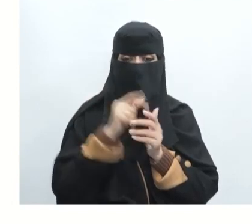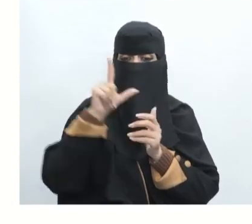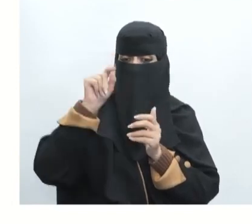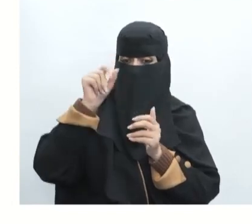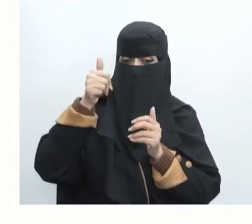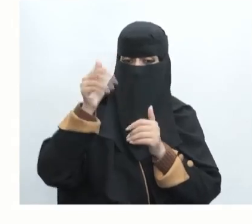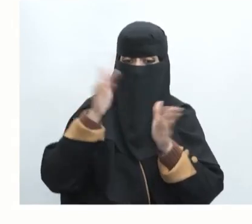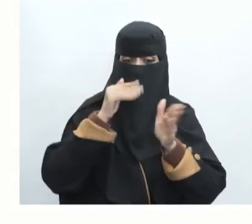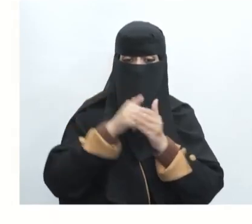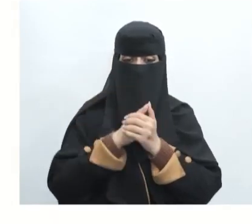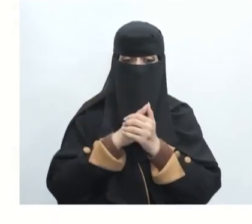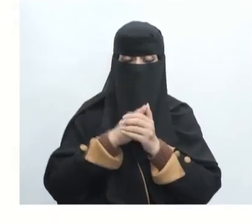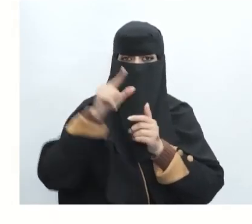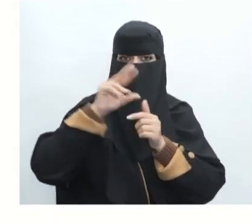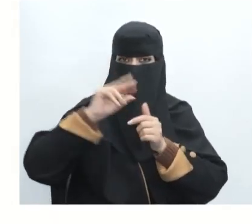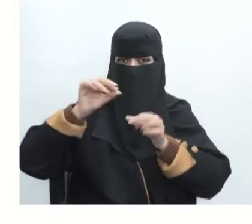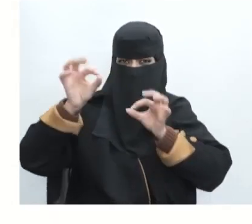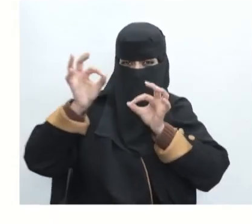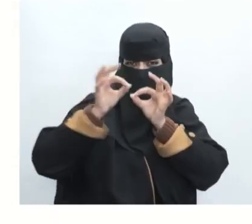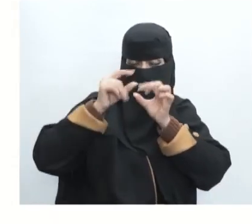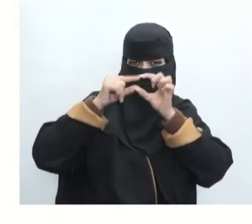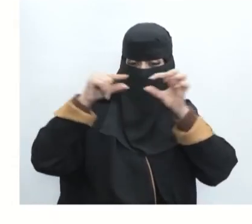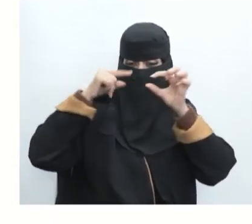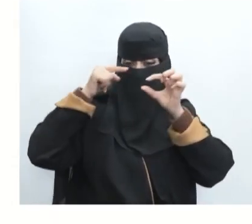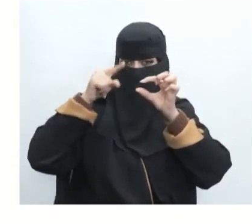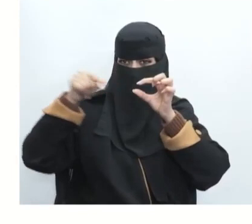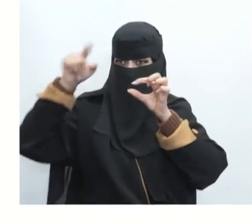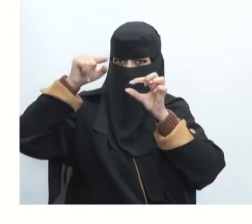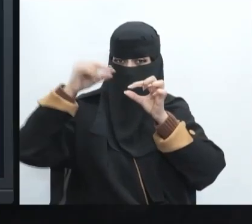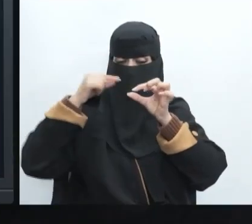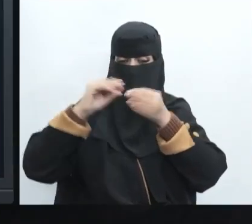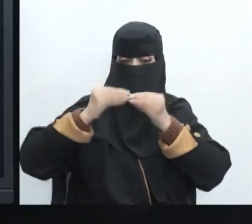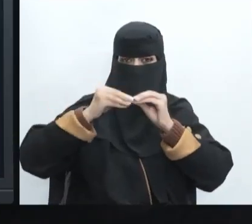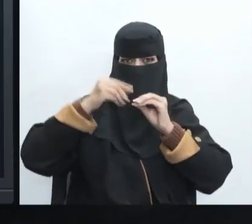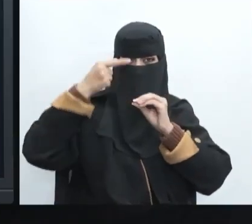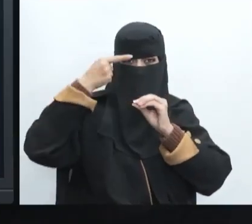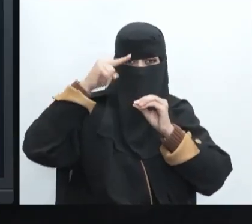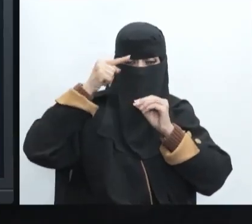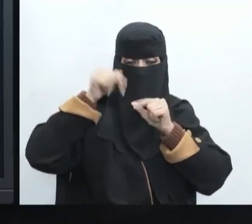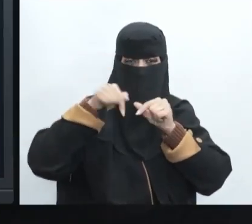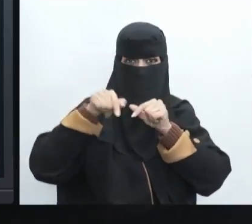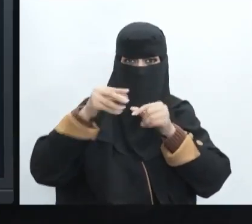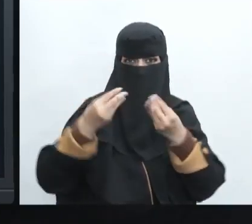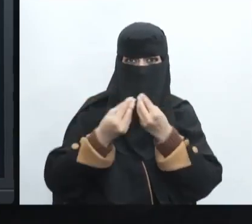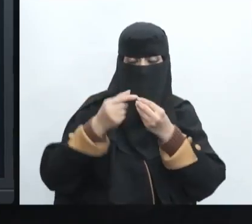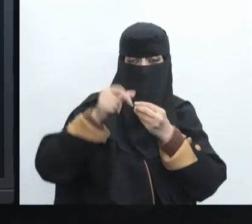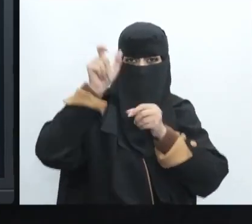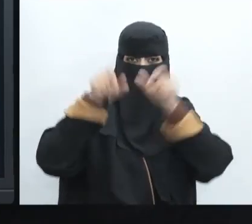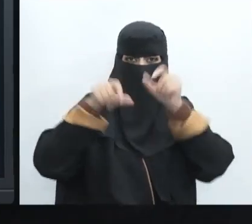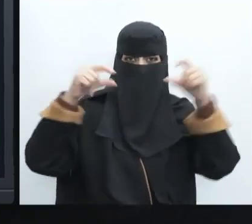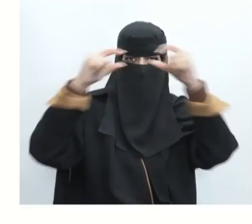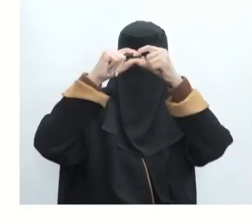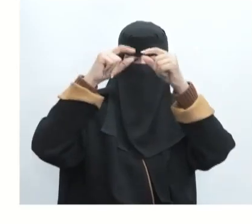احسنتم هذه اندونيسيا نلاحظ ابناء وبنات الطلاب ماليزيا وتاتي الى جنوب